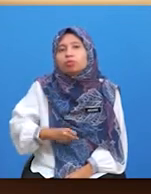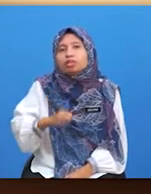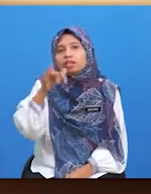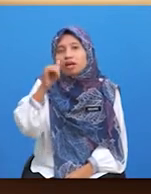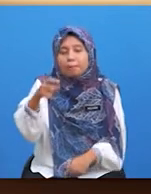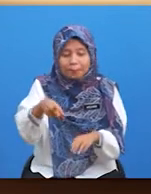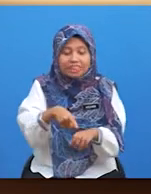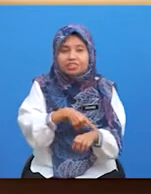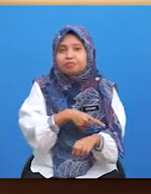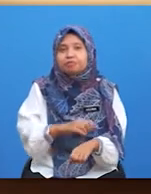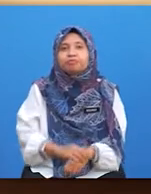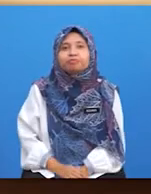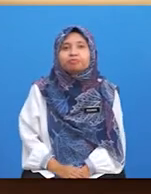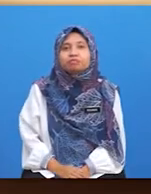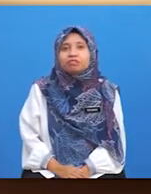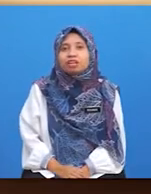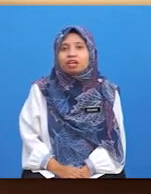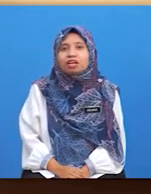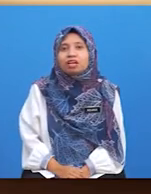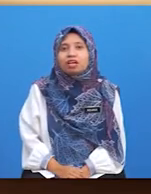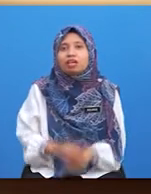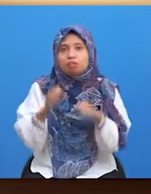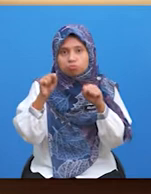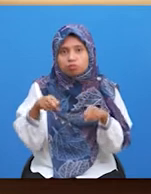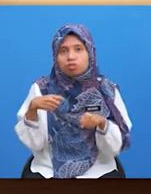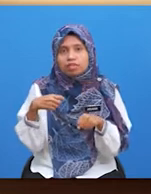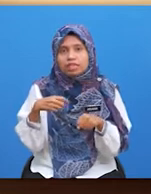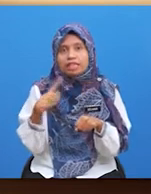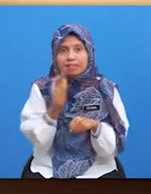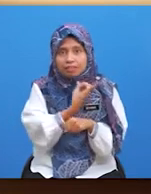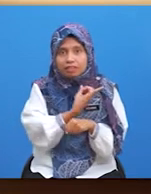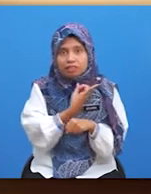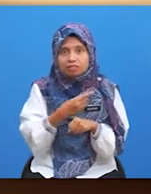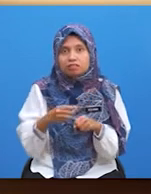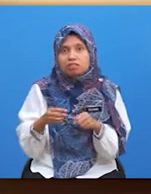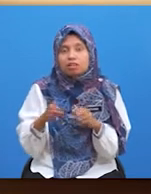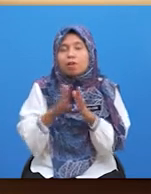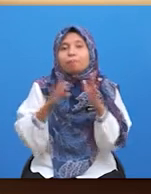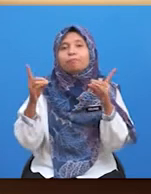umur yang panjang, bolehlah kita